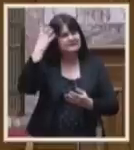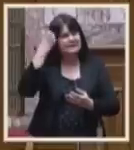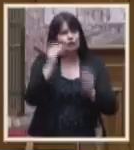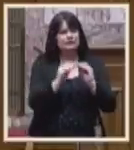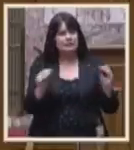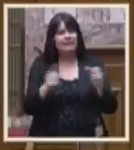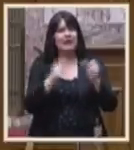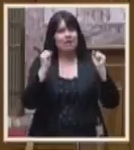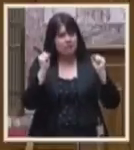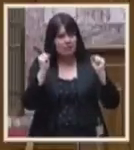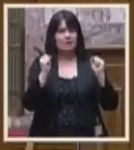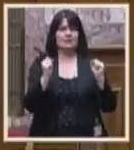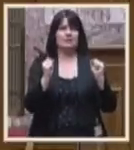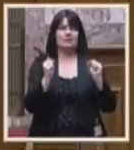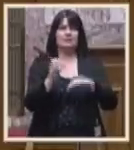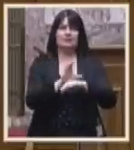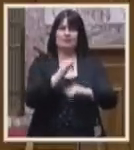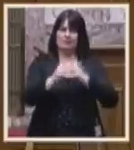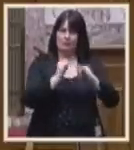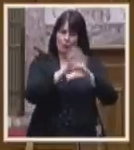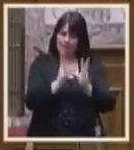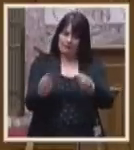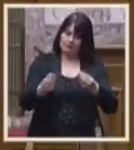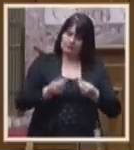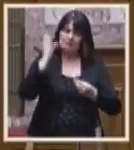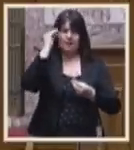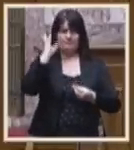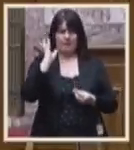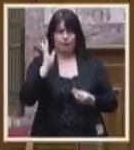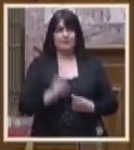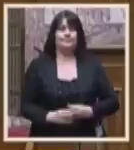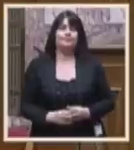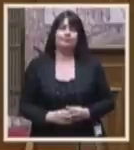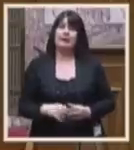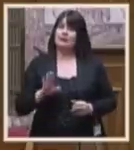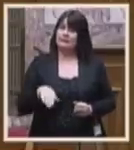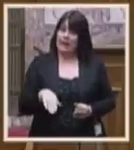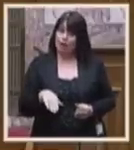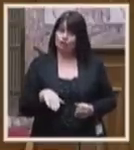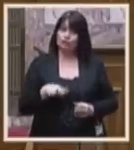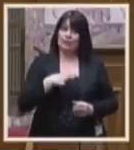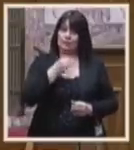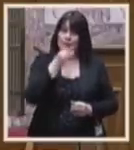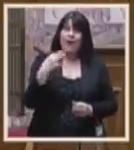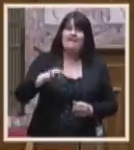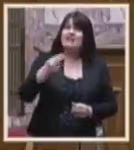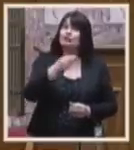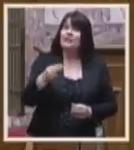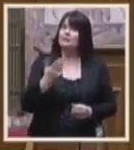παιδεία, η υγεία και η ηλεκτρονική διακυβέρνηση. Τέλος, αγαπητοί συνάδελφοι, ένα για όλους μας ευαίσθητο